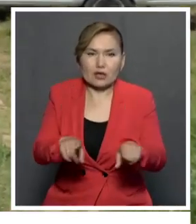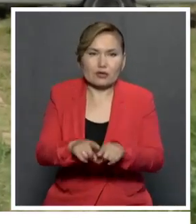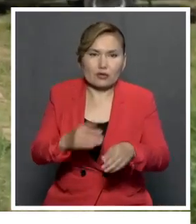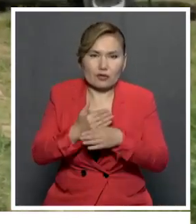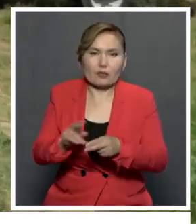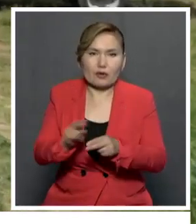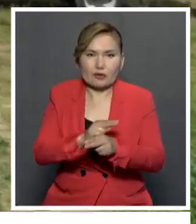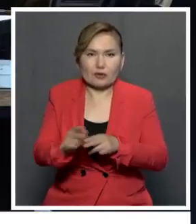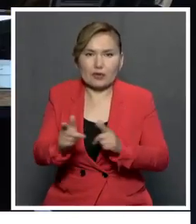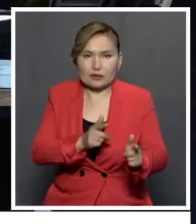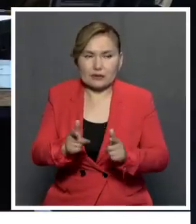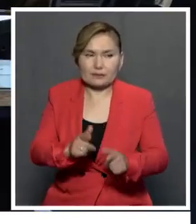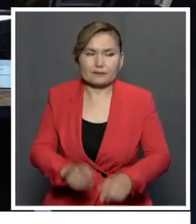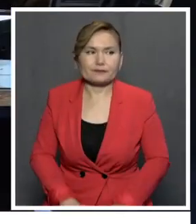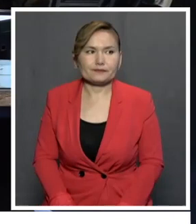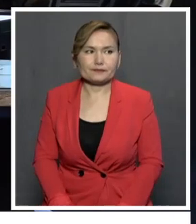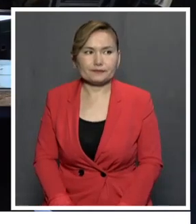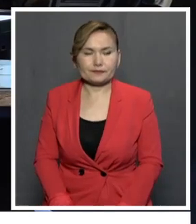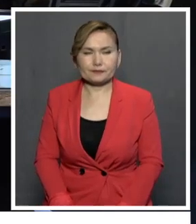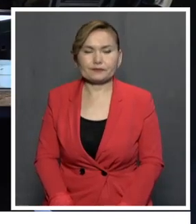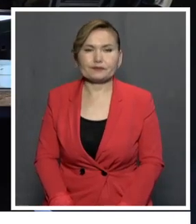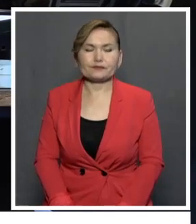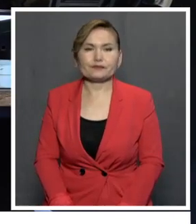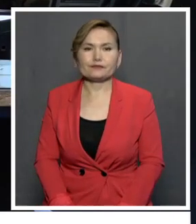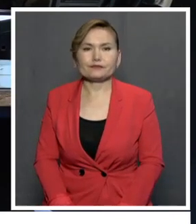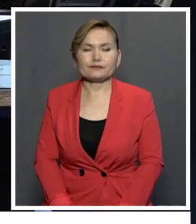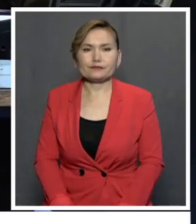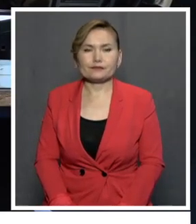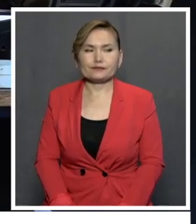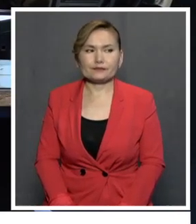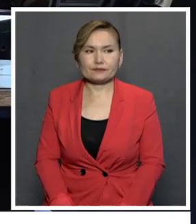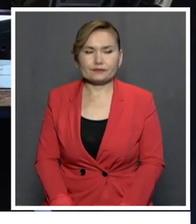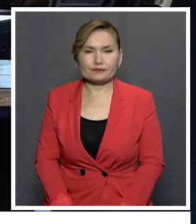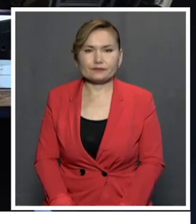ем көрсетуге әзір. Есть информация по вертолетам?